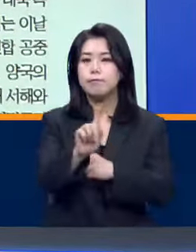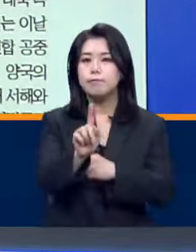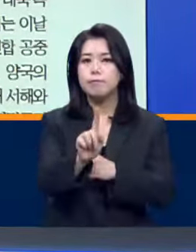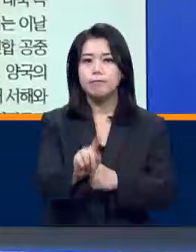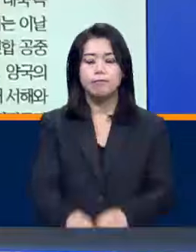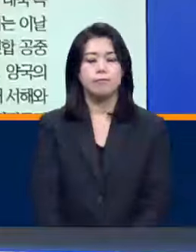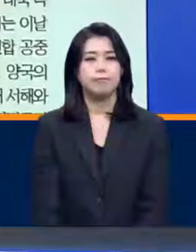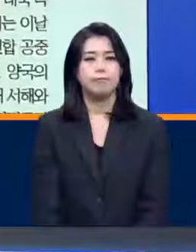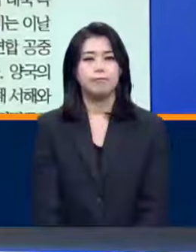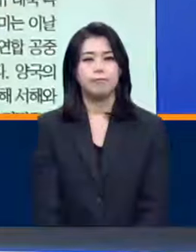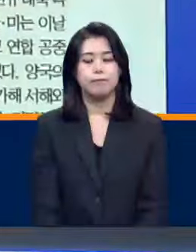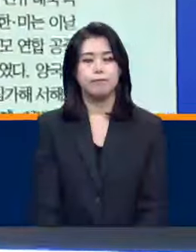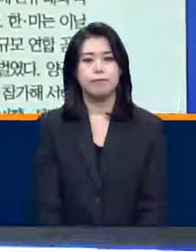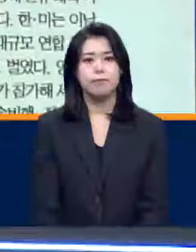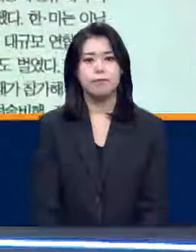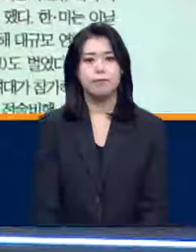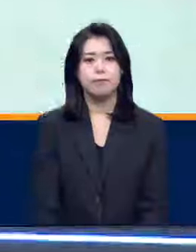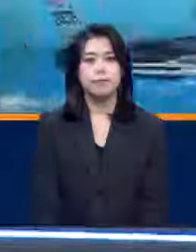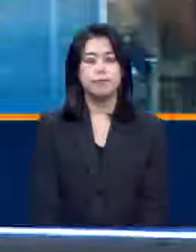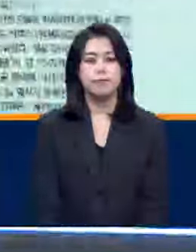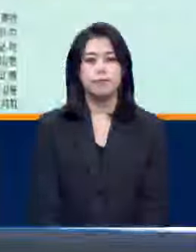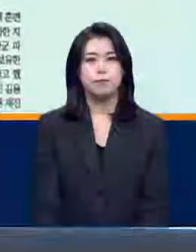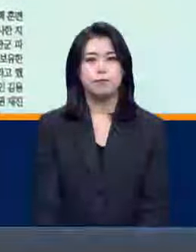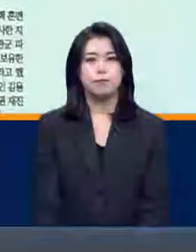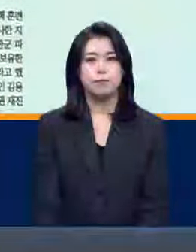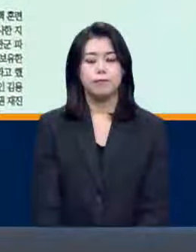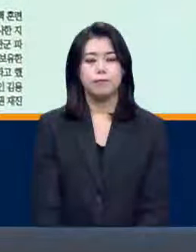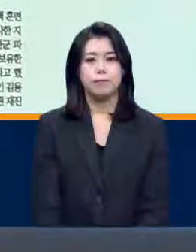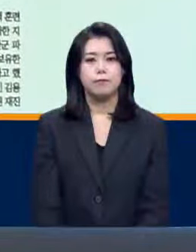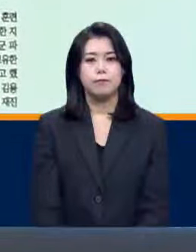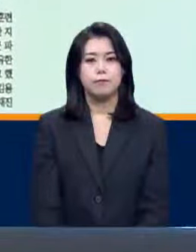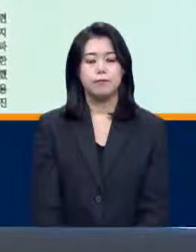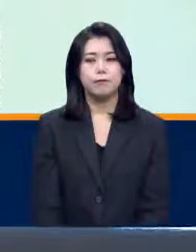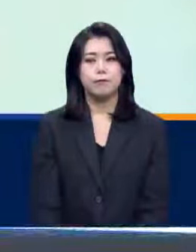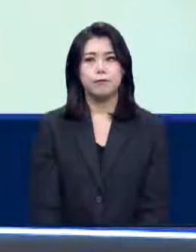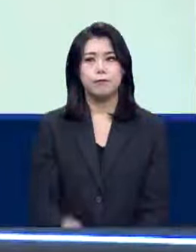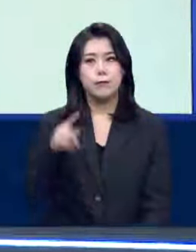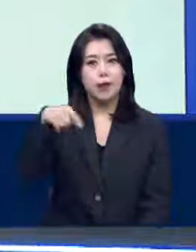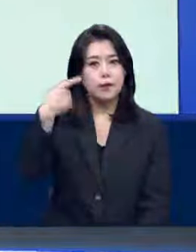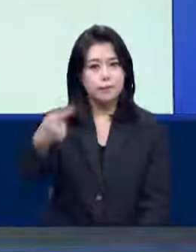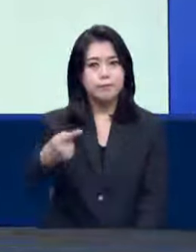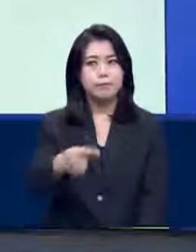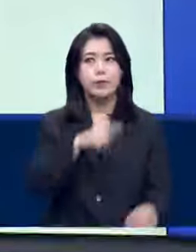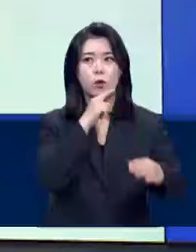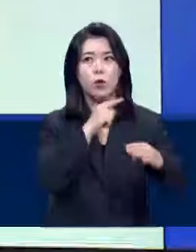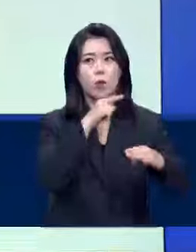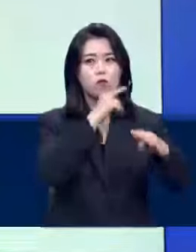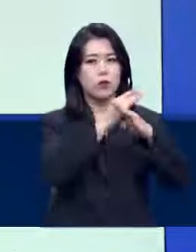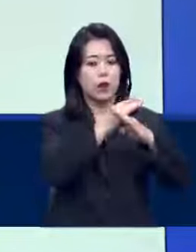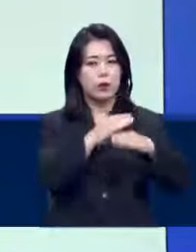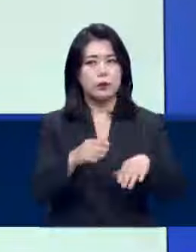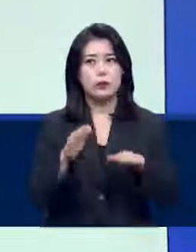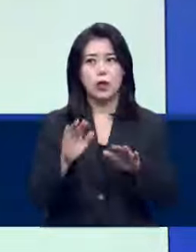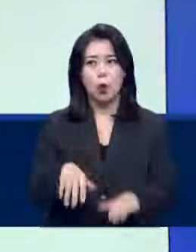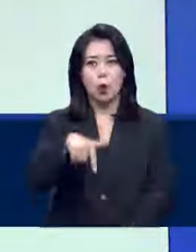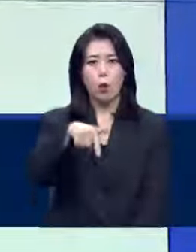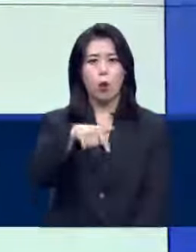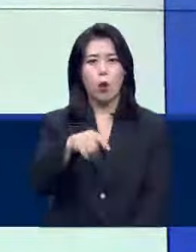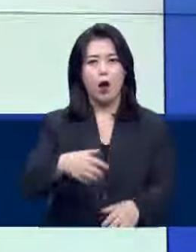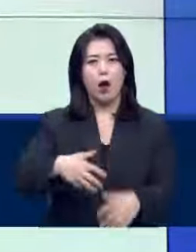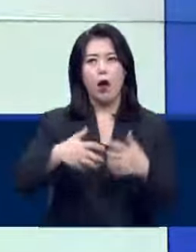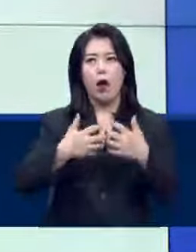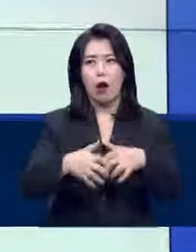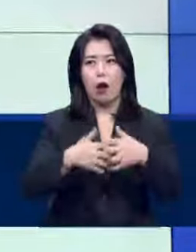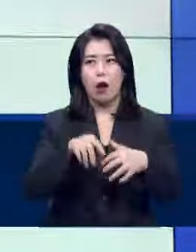다음 기사 보시죠 동화해 봅니다 북 괴물보다 세진 고체연료 ICBM